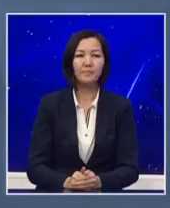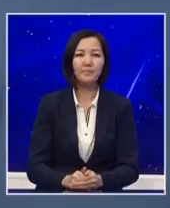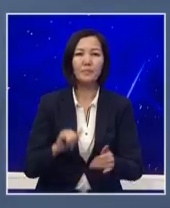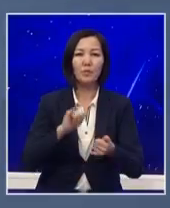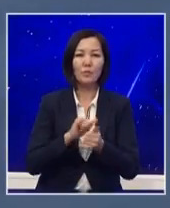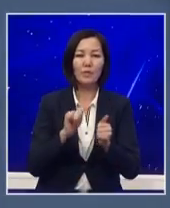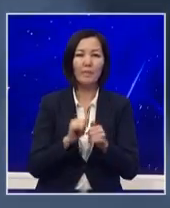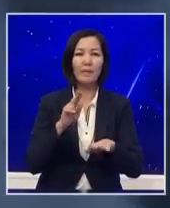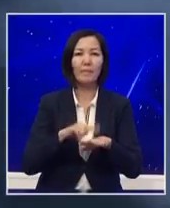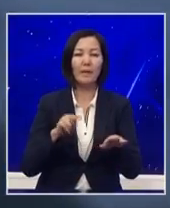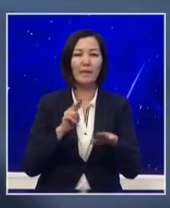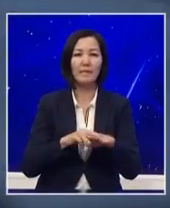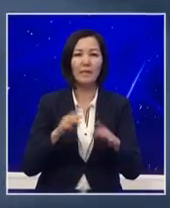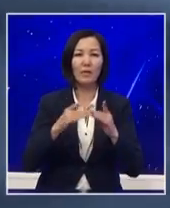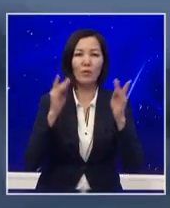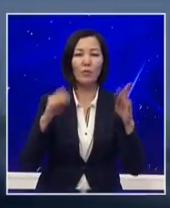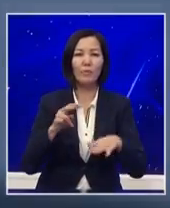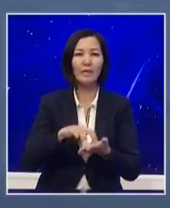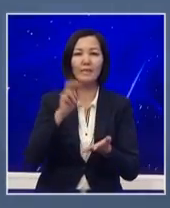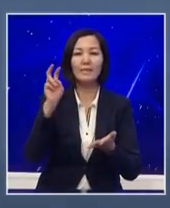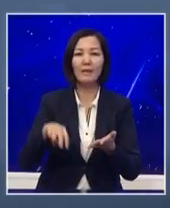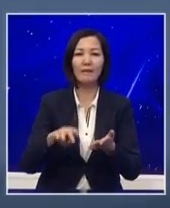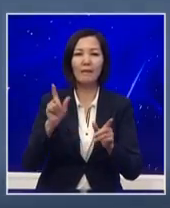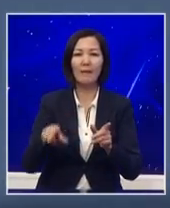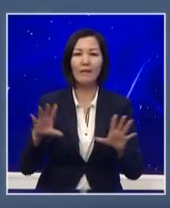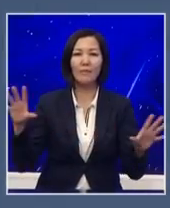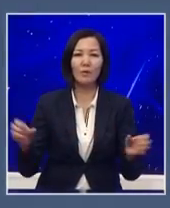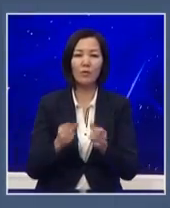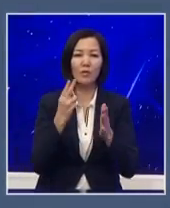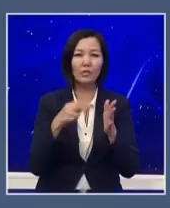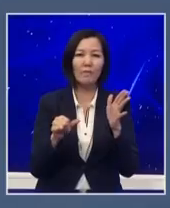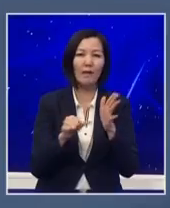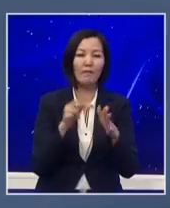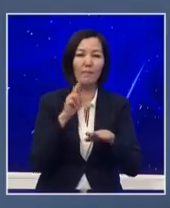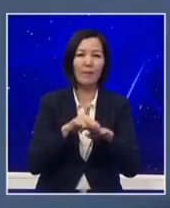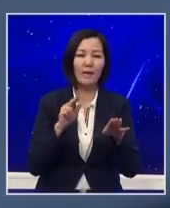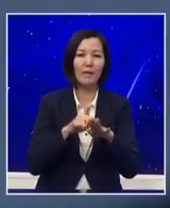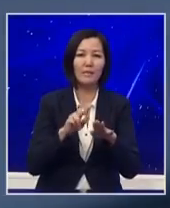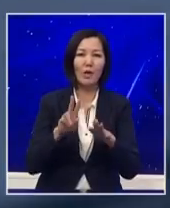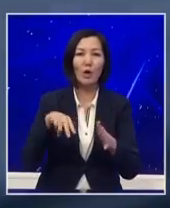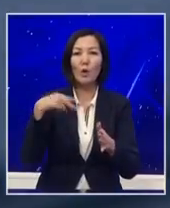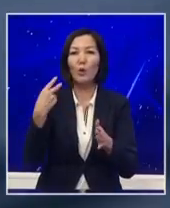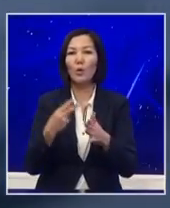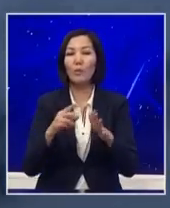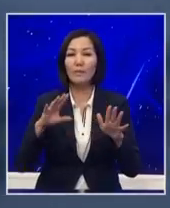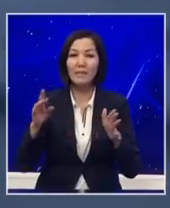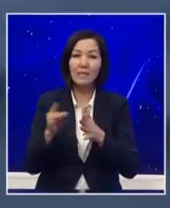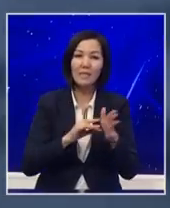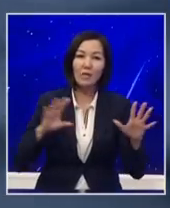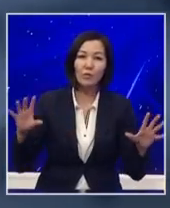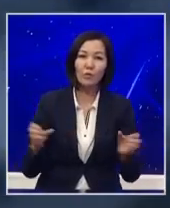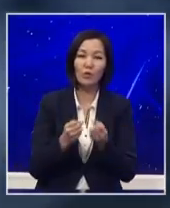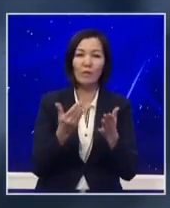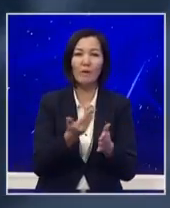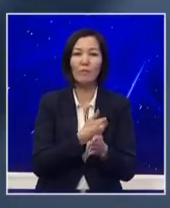Өскемендік полицейлер көпірден секірген азаматты құтқарды. 26 жастағы ер адамды тәртіп сақшылары құламастан бұрын құтқармақ болар.